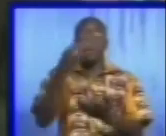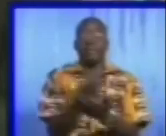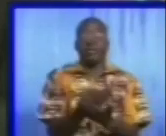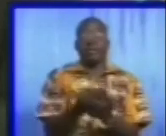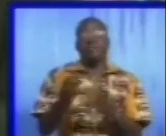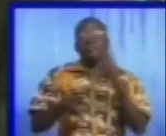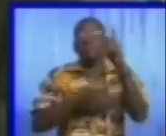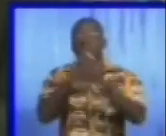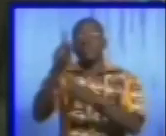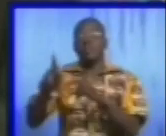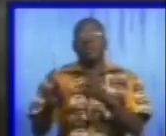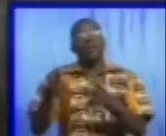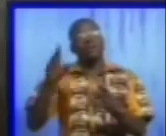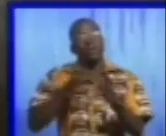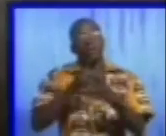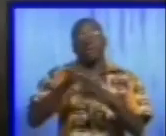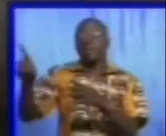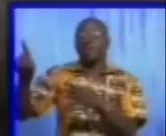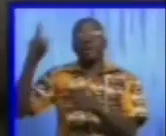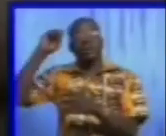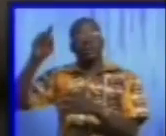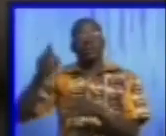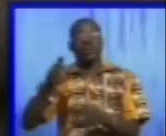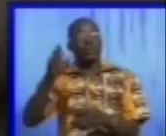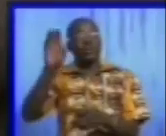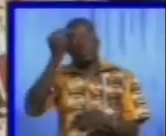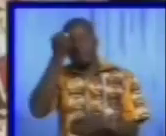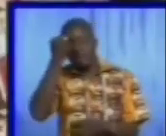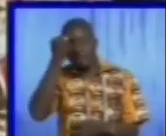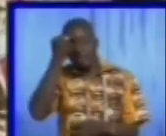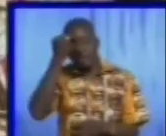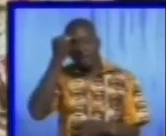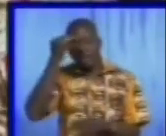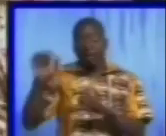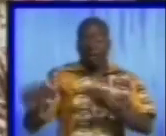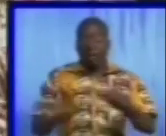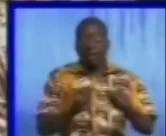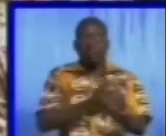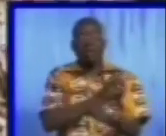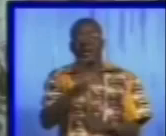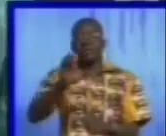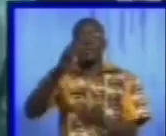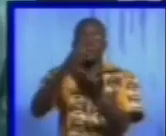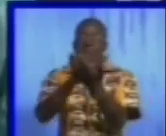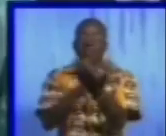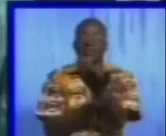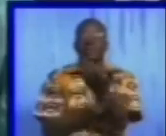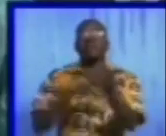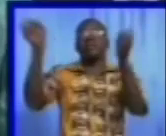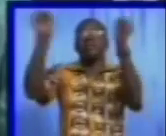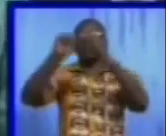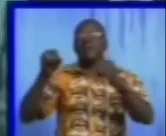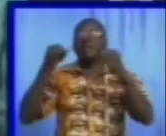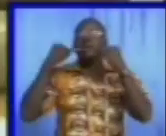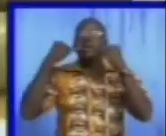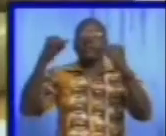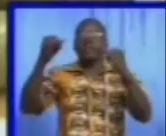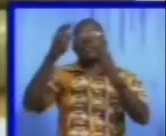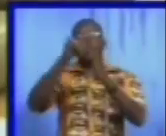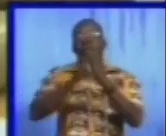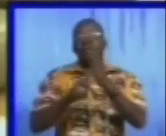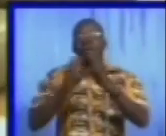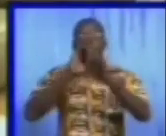sous-région, le département de Lucien Marie Noël Bembamba s'engage à renforcer et à améliorer son système d'information et de